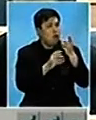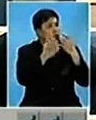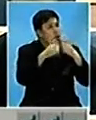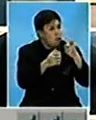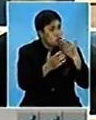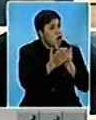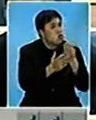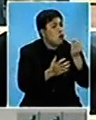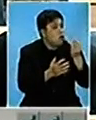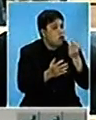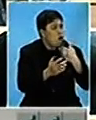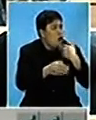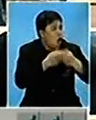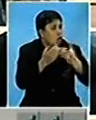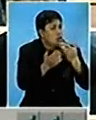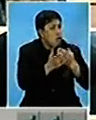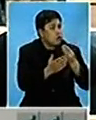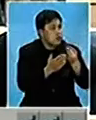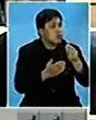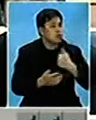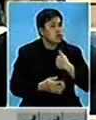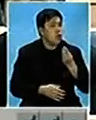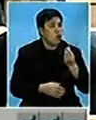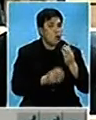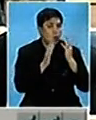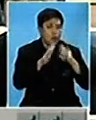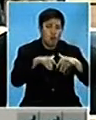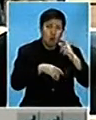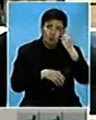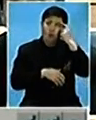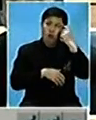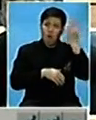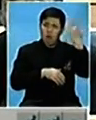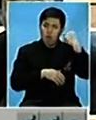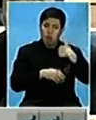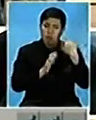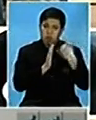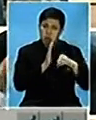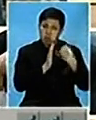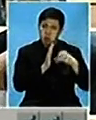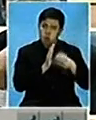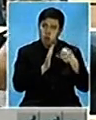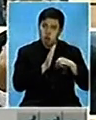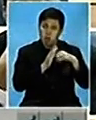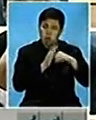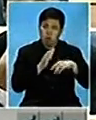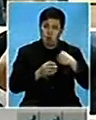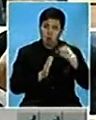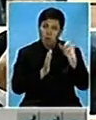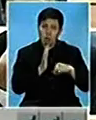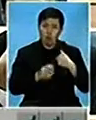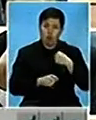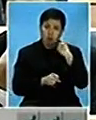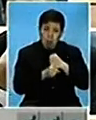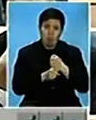ซื้อผมเท่าไหร่ชาวบ้านก็คิดได้ว่าที่ผ่านมาเราผิดพลาดมาหมดเลยเราเป็นคนผิดเราเป็นคนท